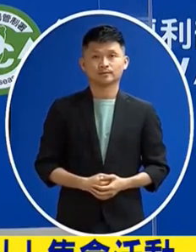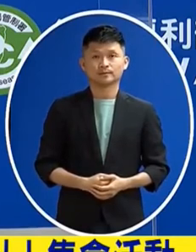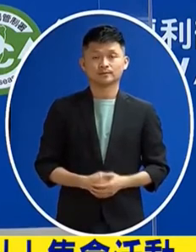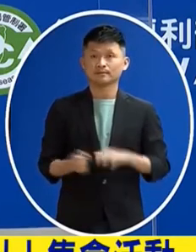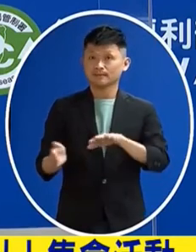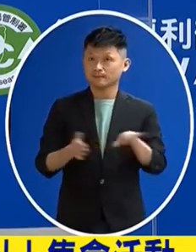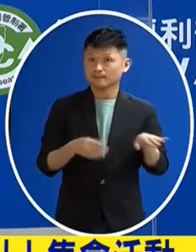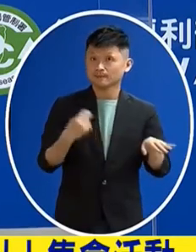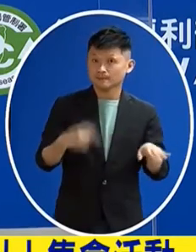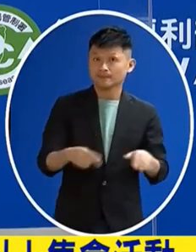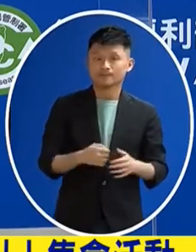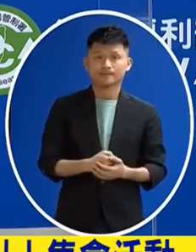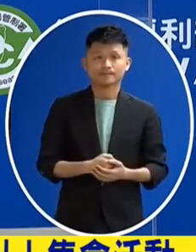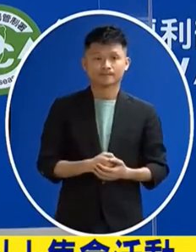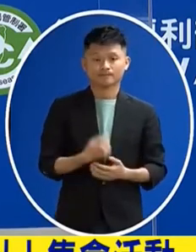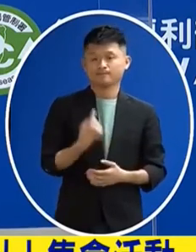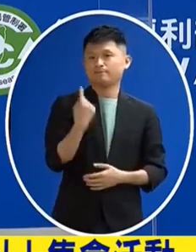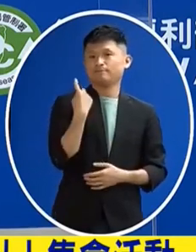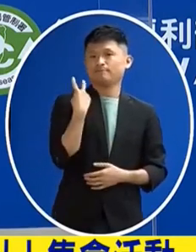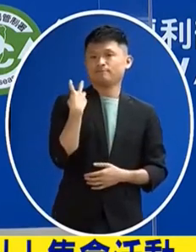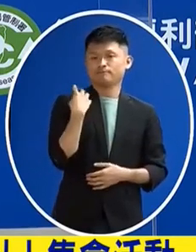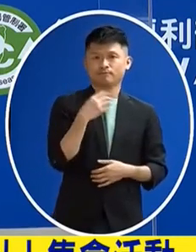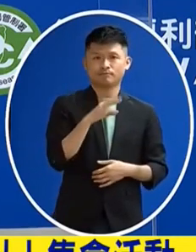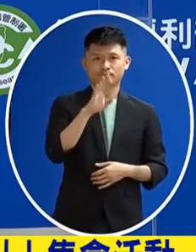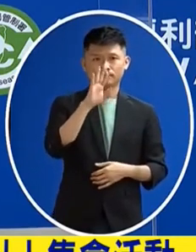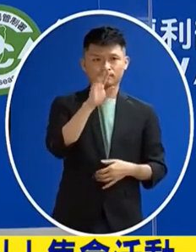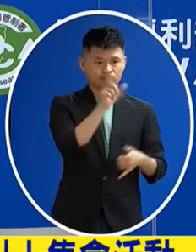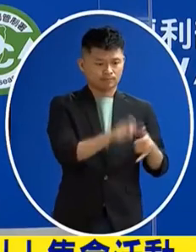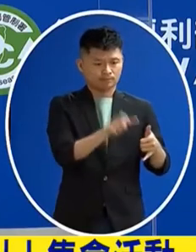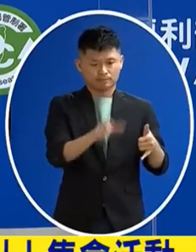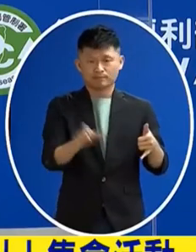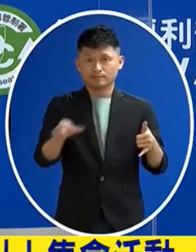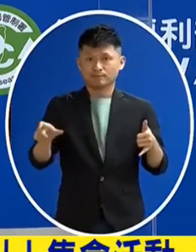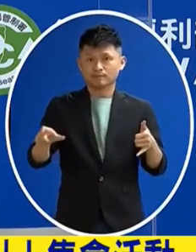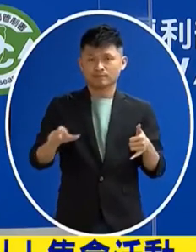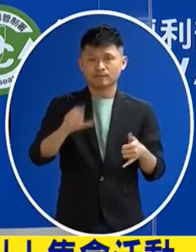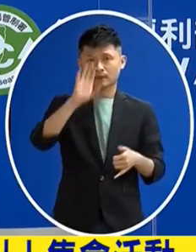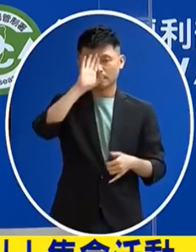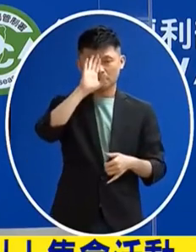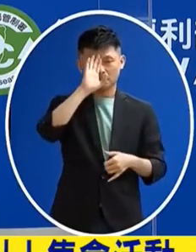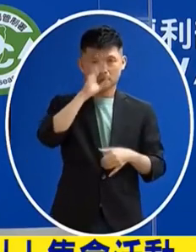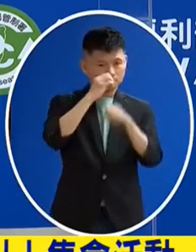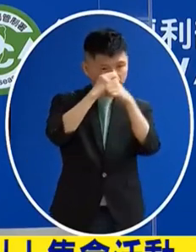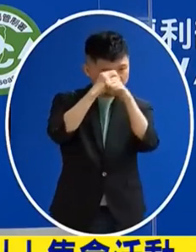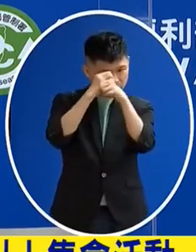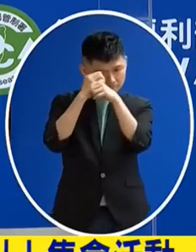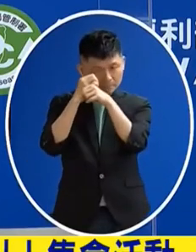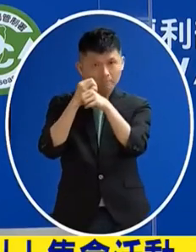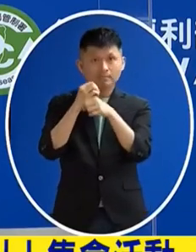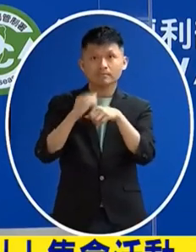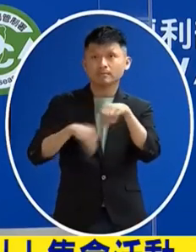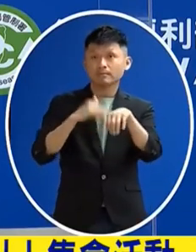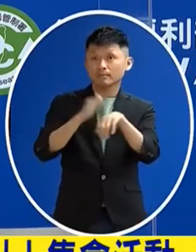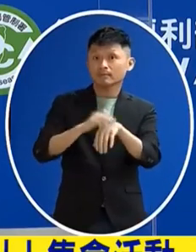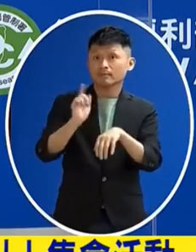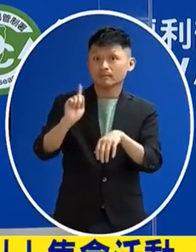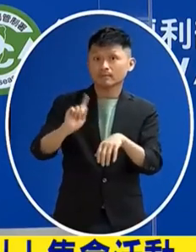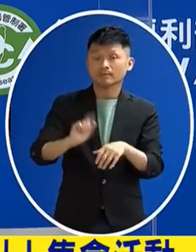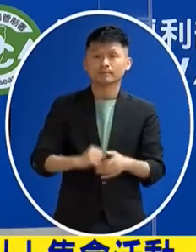那另外在相关这几天的个案裁剪的啊结果，这已经弄过了。